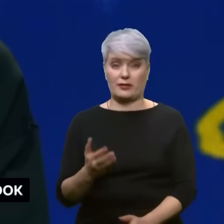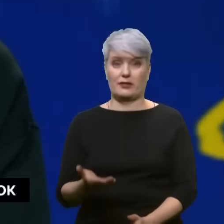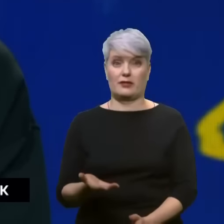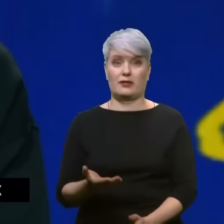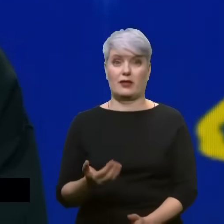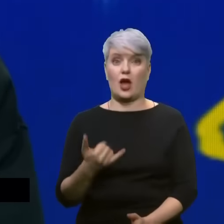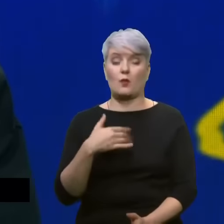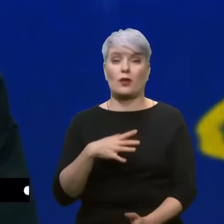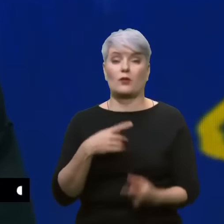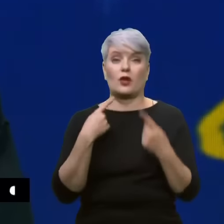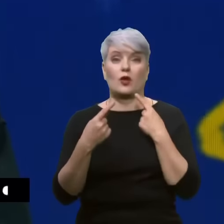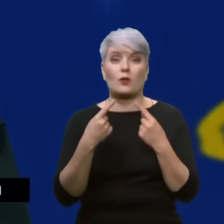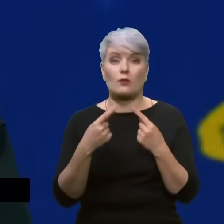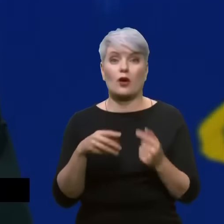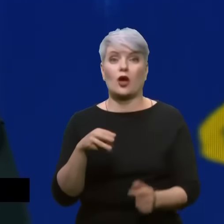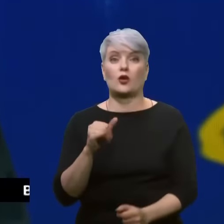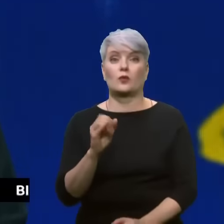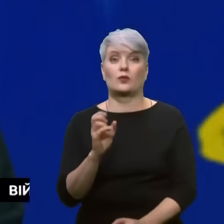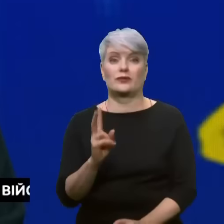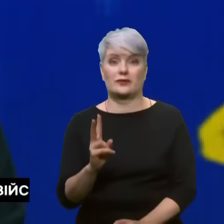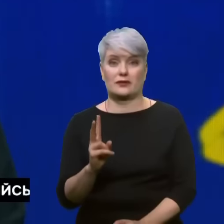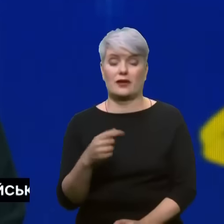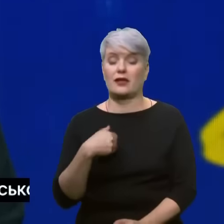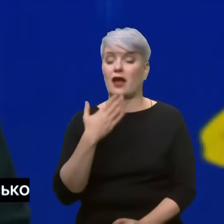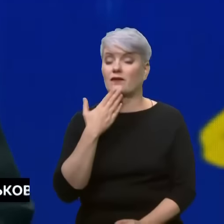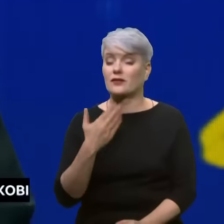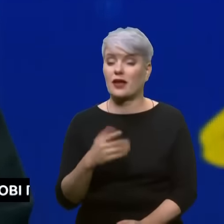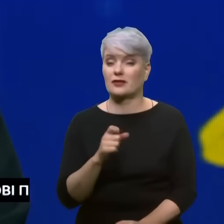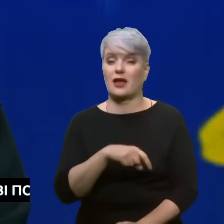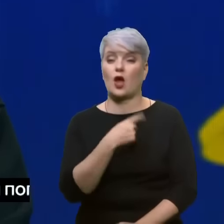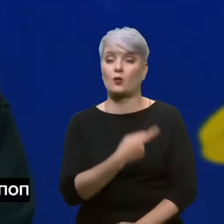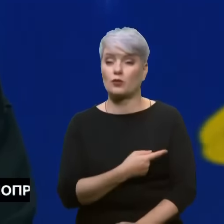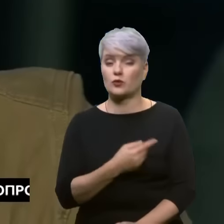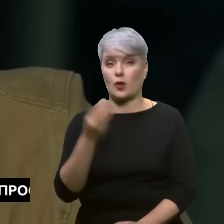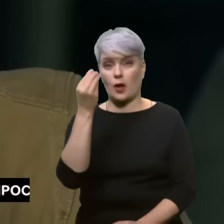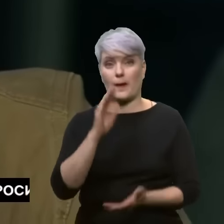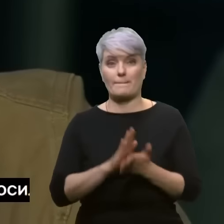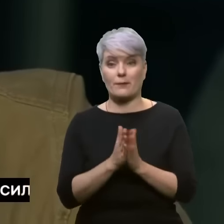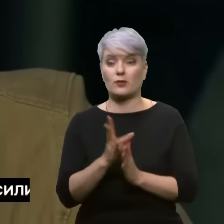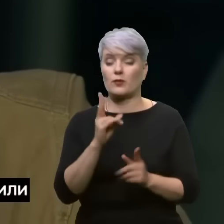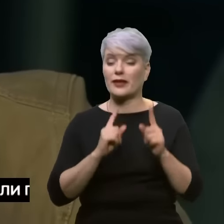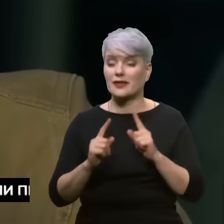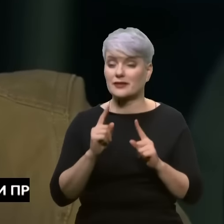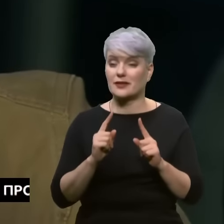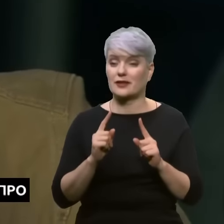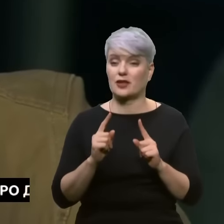хотіли. У мене була розмова з Дональдом Туском, я йому вдячний за міцну позицію на засіданні